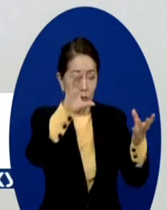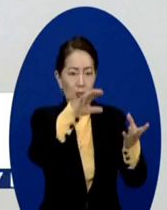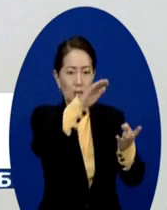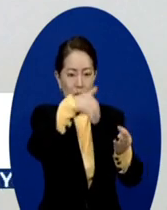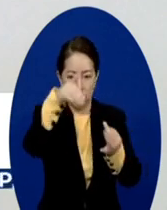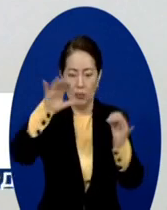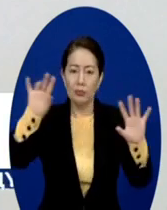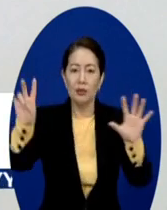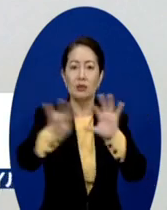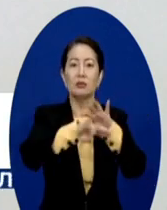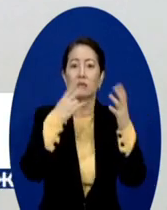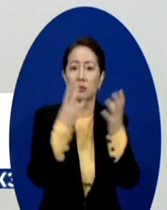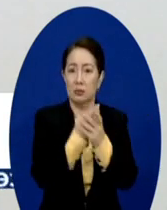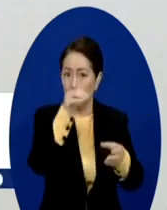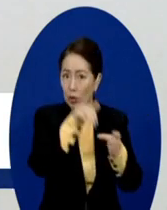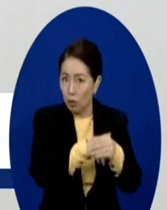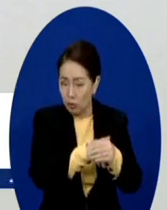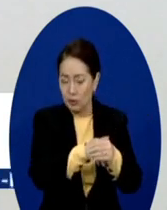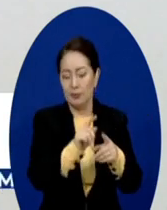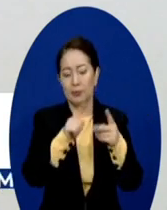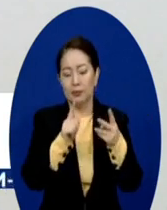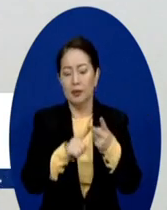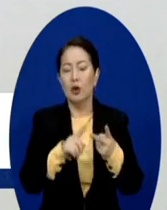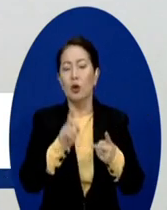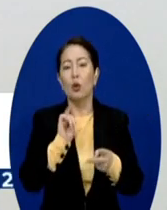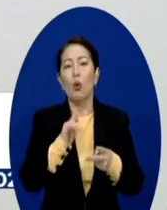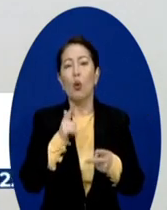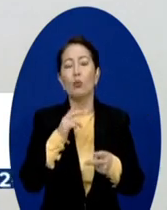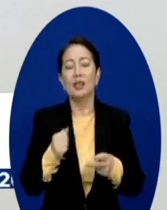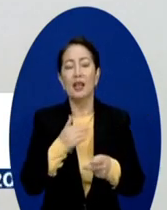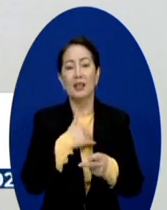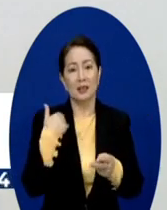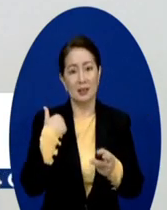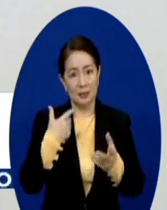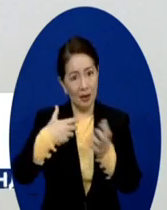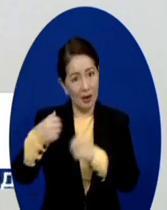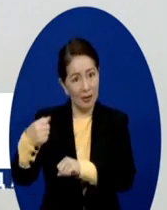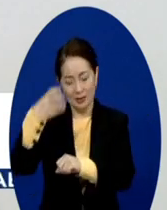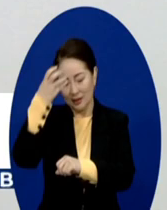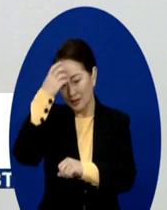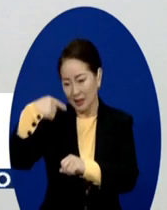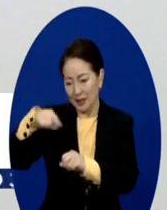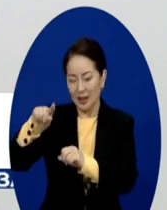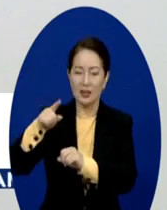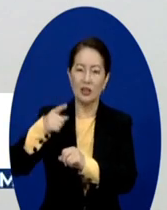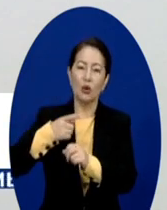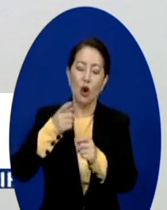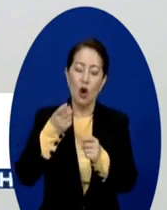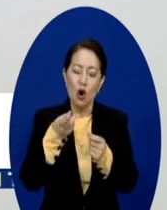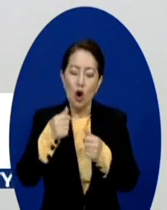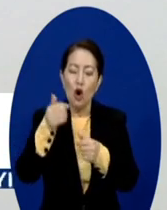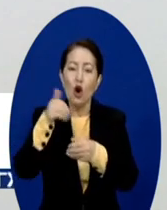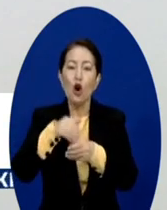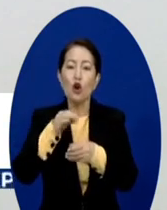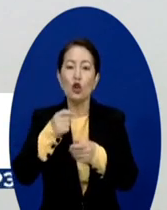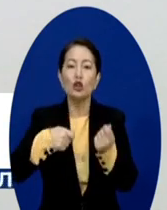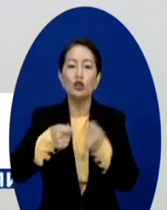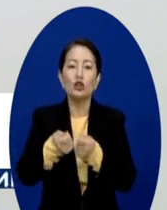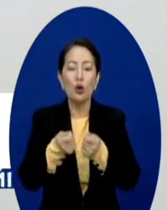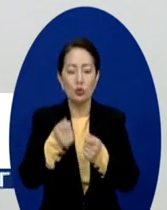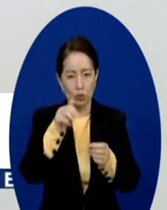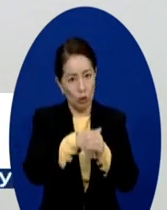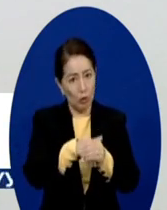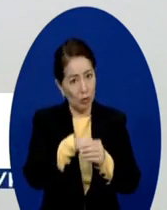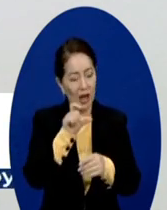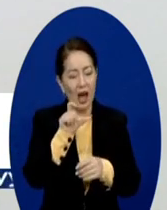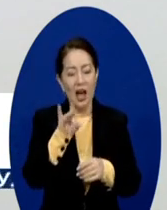нэгтгэх тэгээд одоо хувьцаа эзэмших эрхийг хэрэглэж засгийн газраас бол asset management үеийн хөрөнгөний зохицуултыг нь хийх тал руу